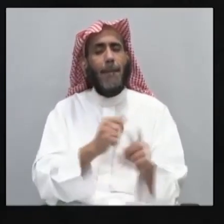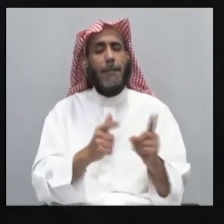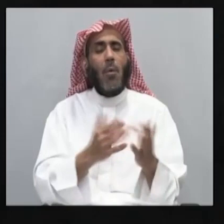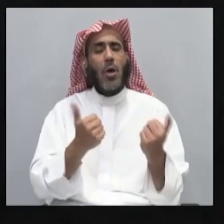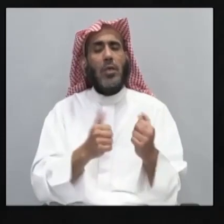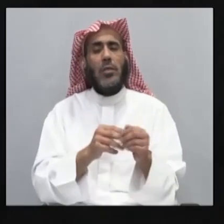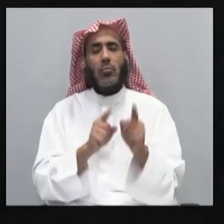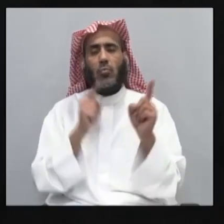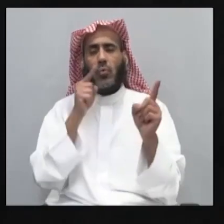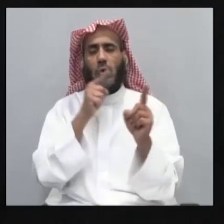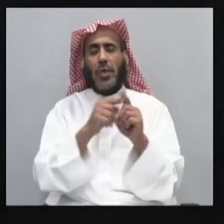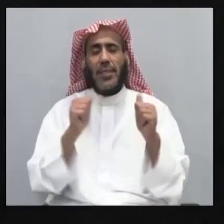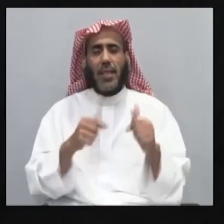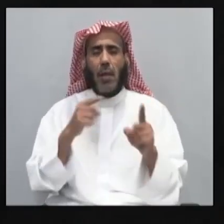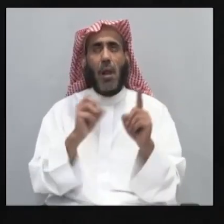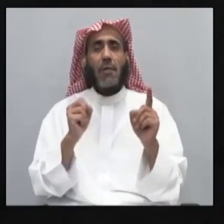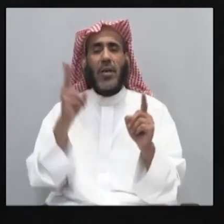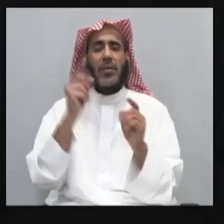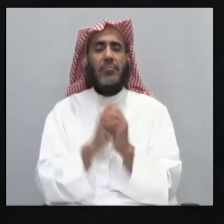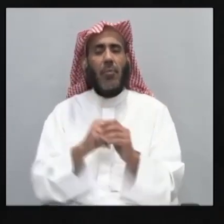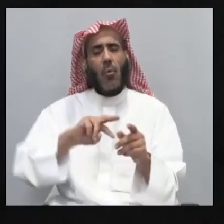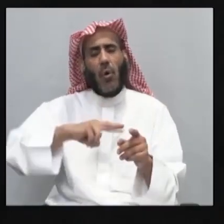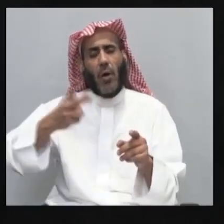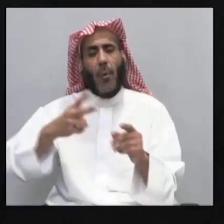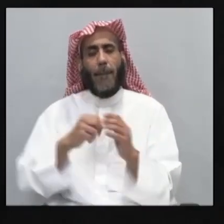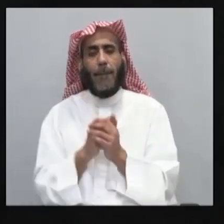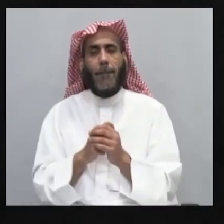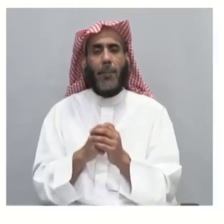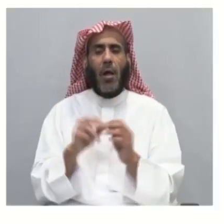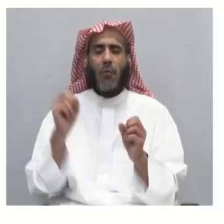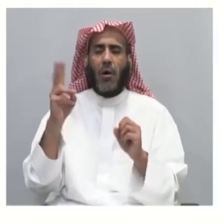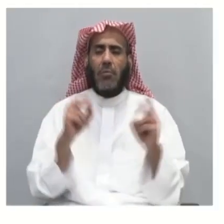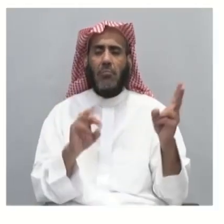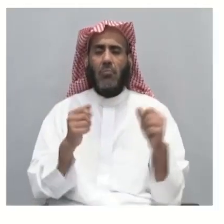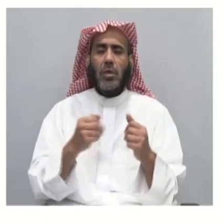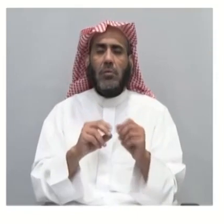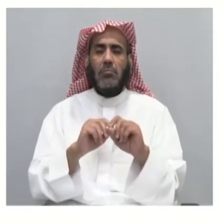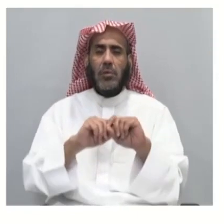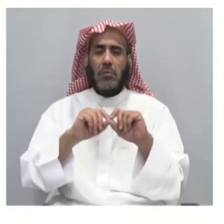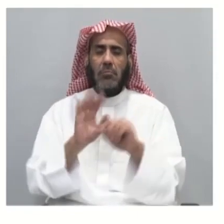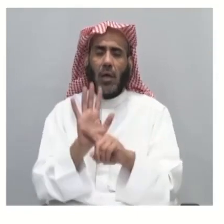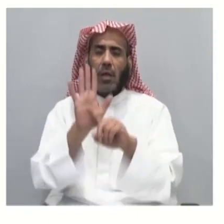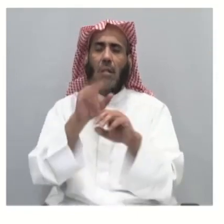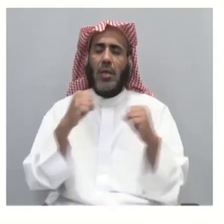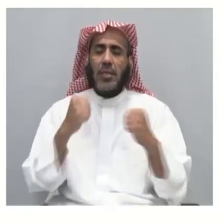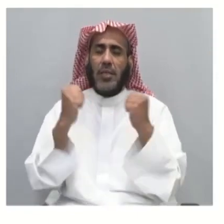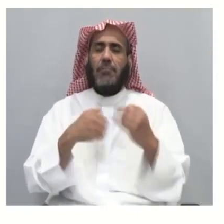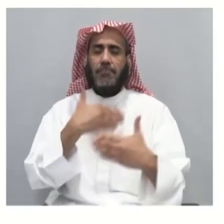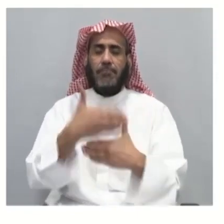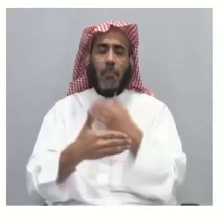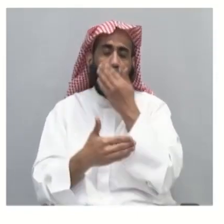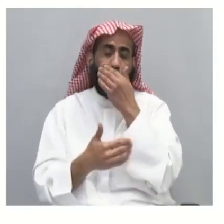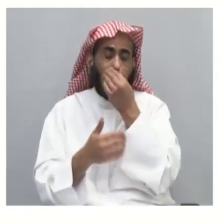يوصل بها الطالب الفكره هذه او غيرها من من الافكار ويمكن نستعرض في التدريب الذي يليه